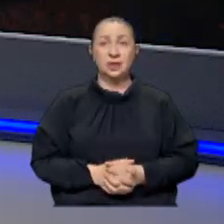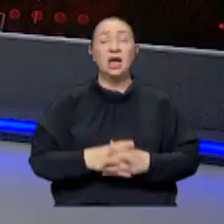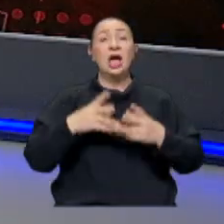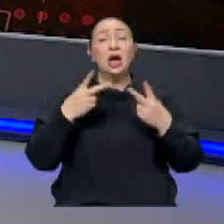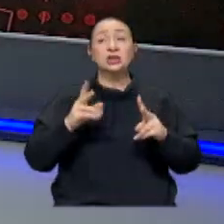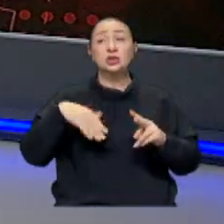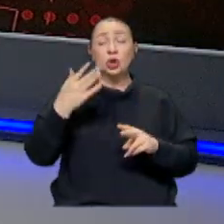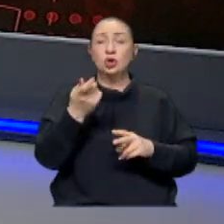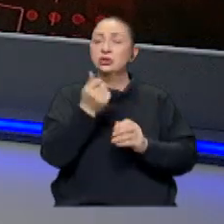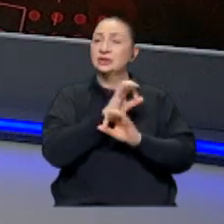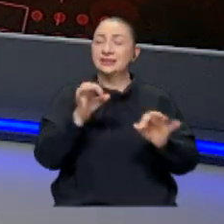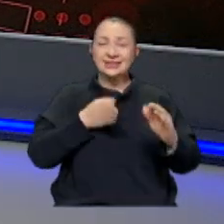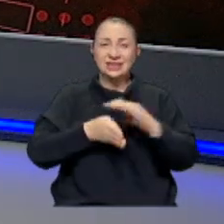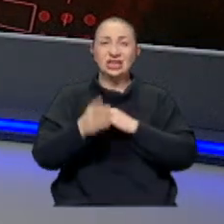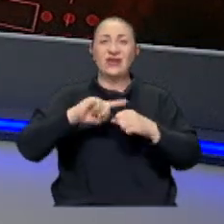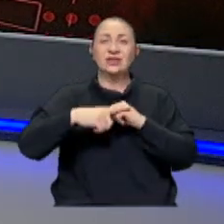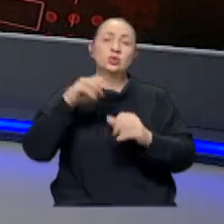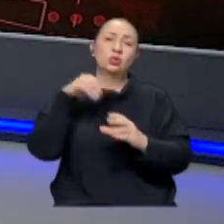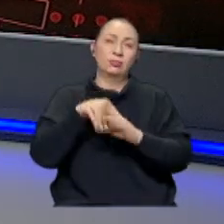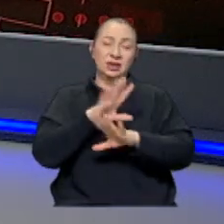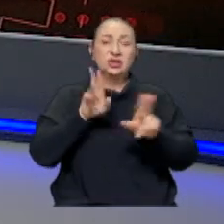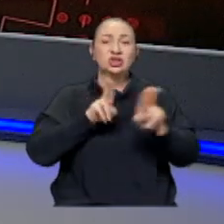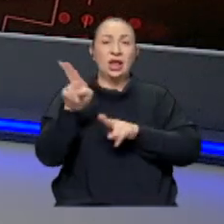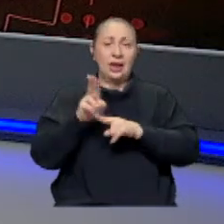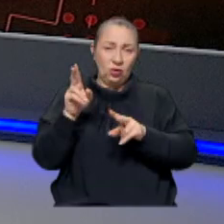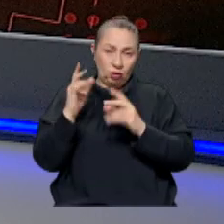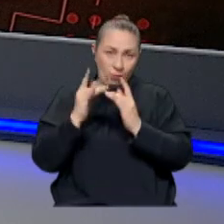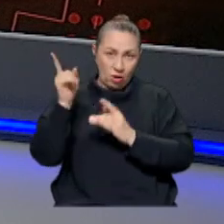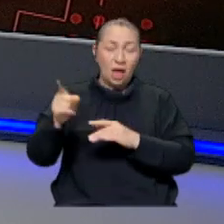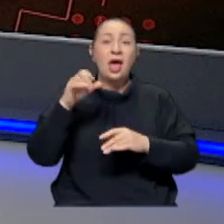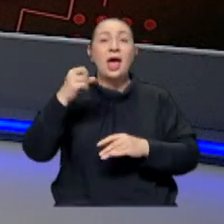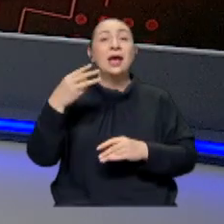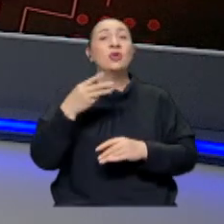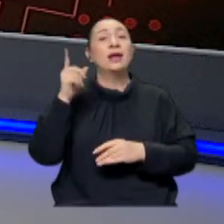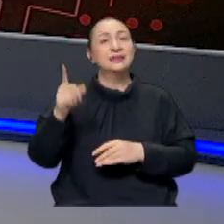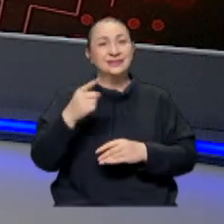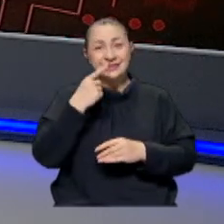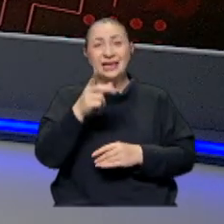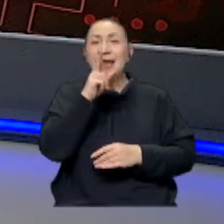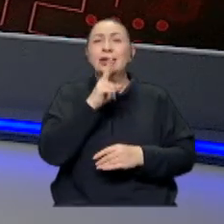Açılış sonrası ücretsiz geçiş haftası sona erdi Çanakkale Köprüsü'nde. Erdoğan'ın tabiriyle